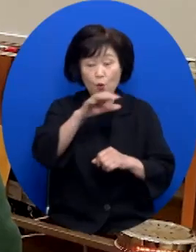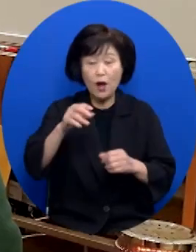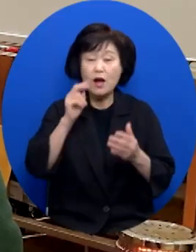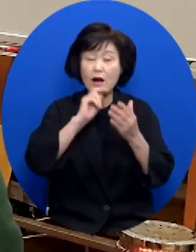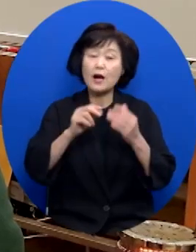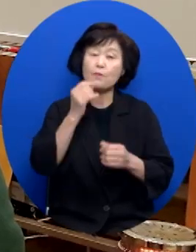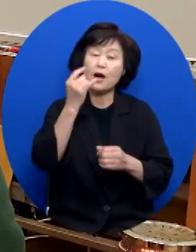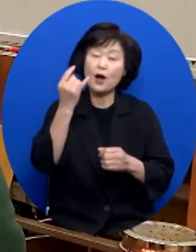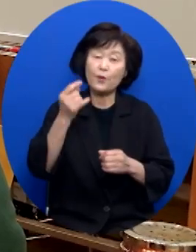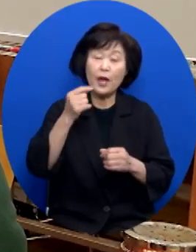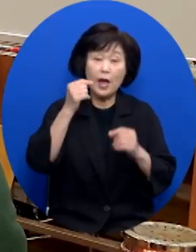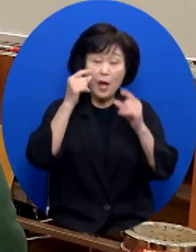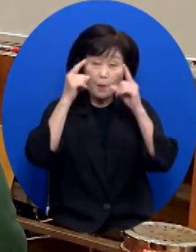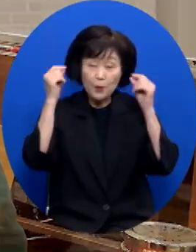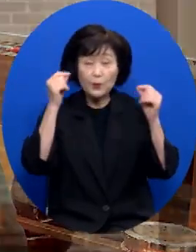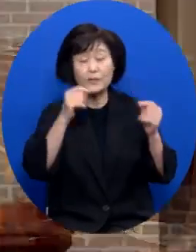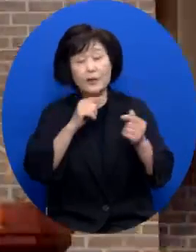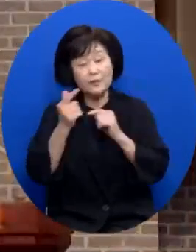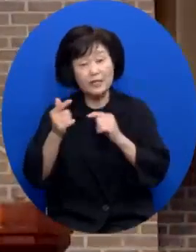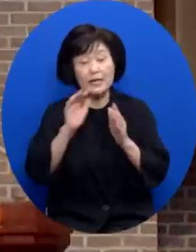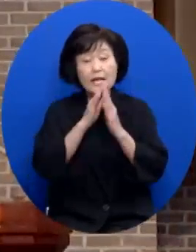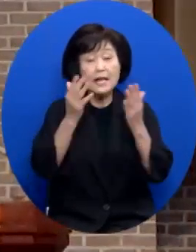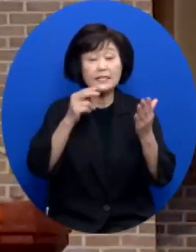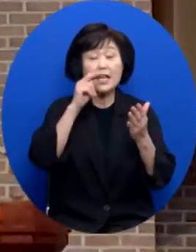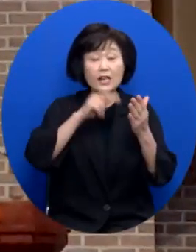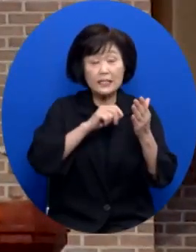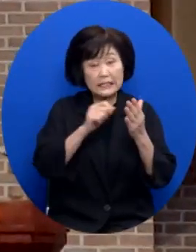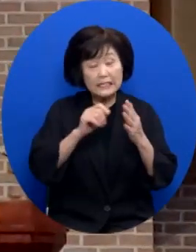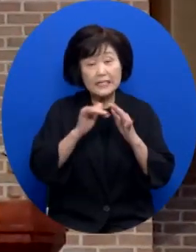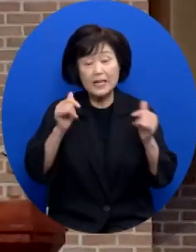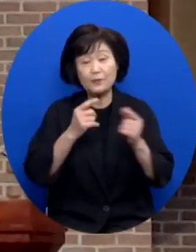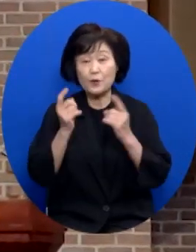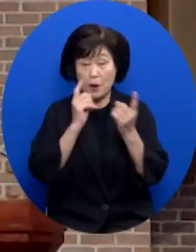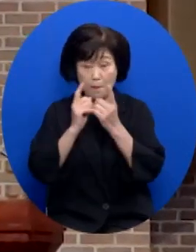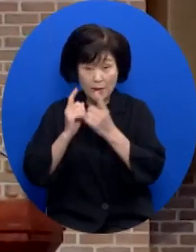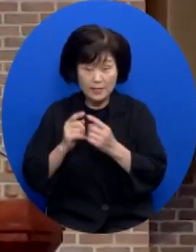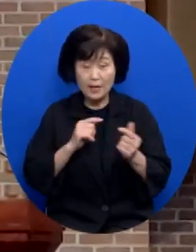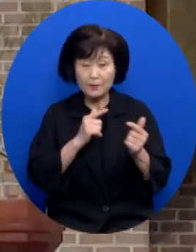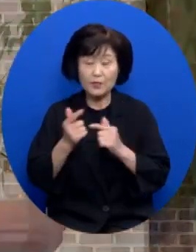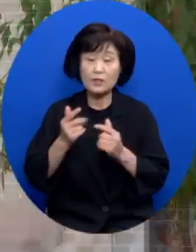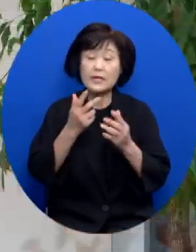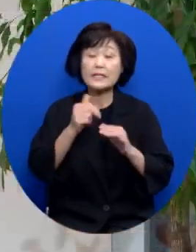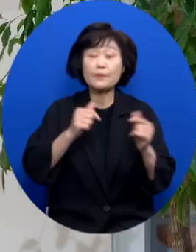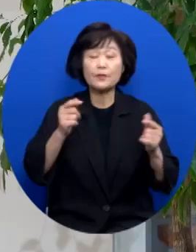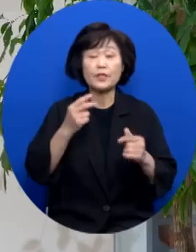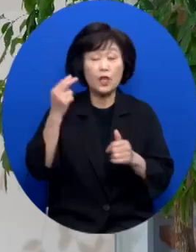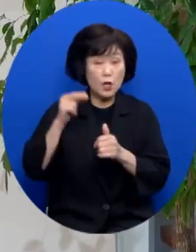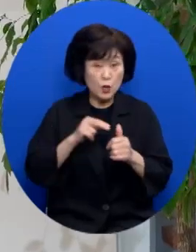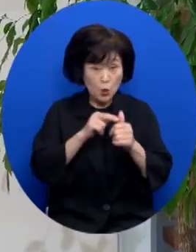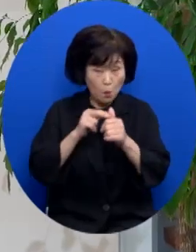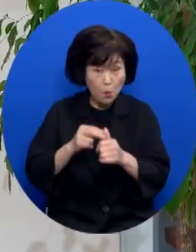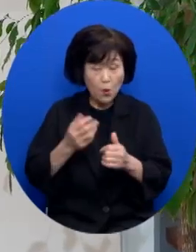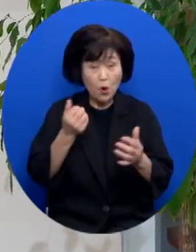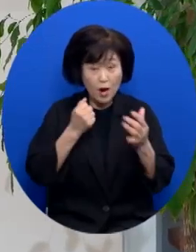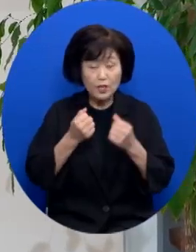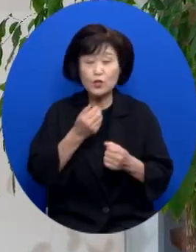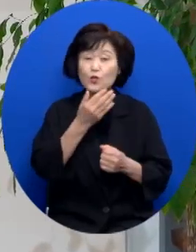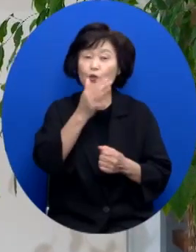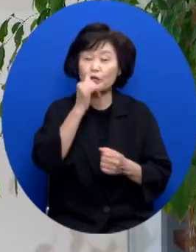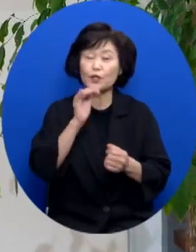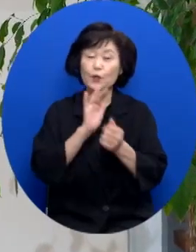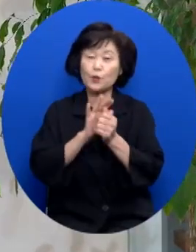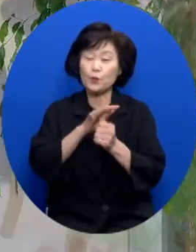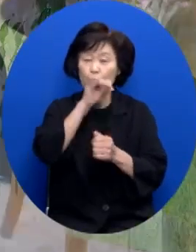음악회와 포토샵 교실, 저자와의 만남 등 각종 프로그램을 열어 주민들이 정보를 얻고 문화적 소양을 쌓도록